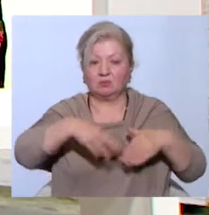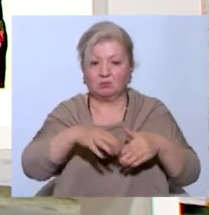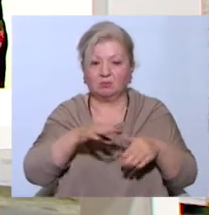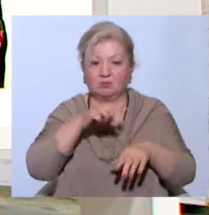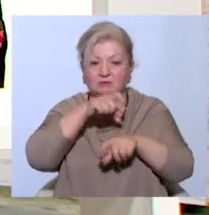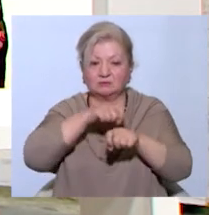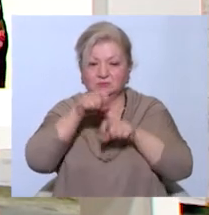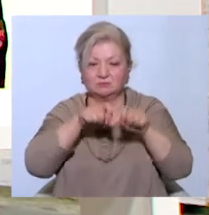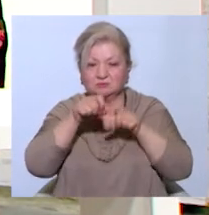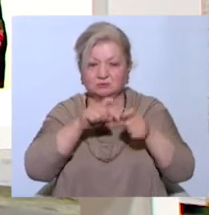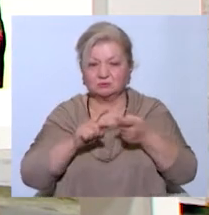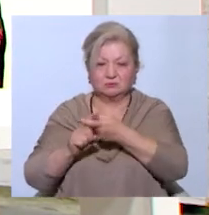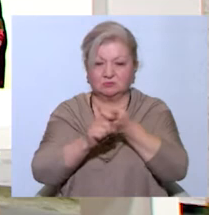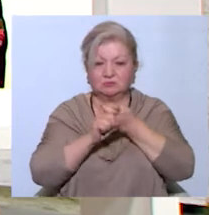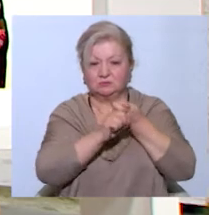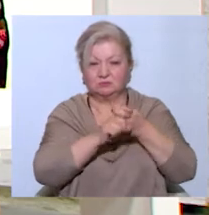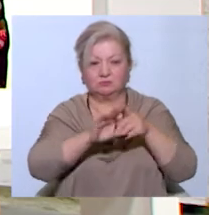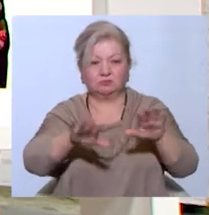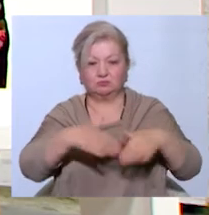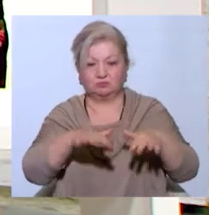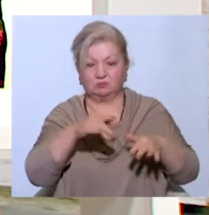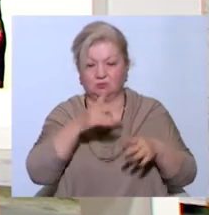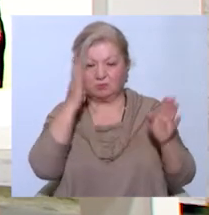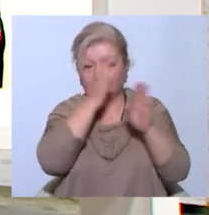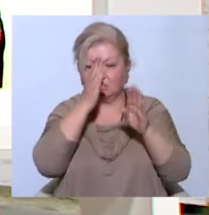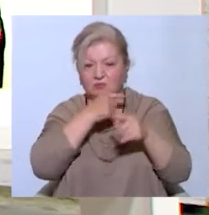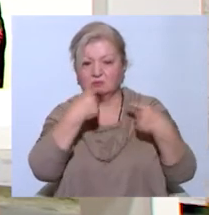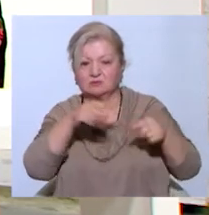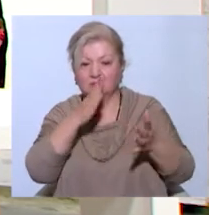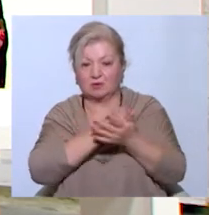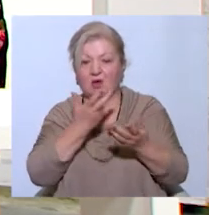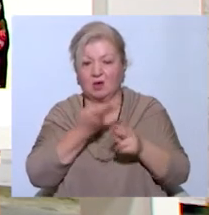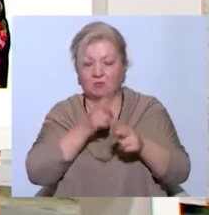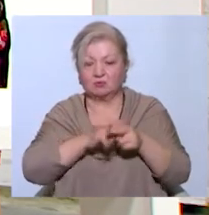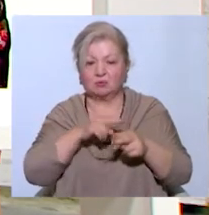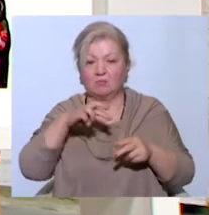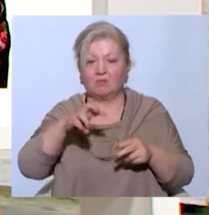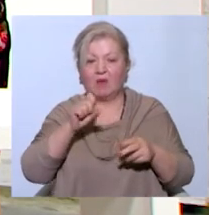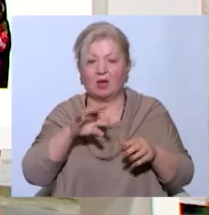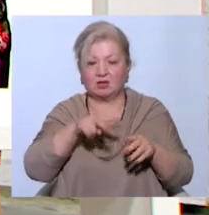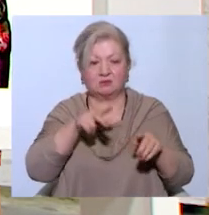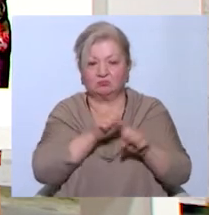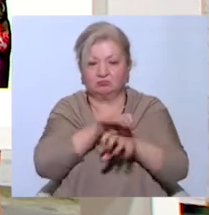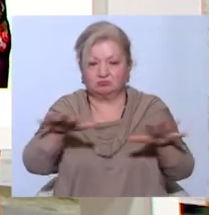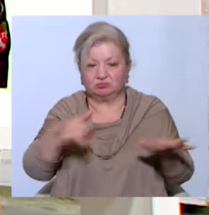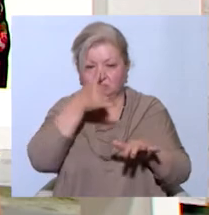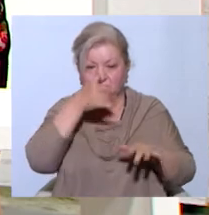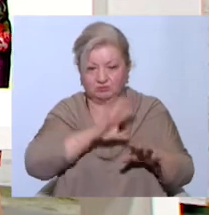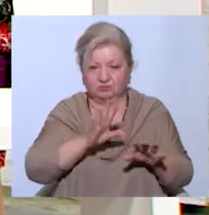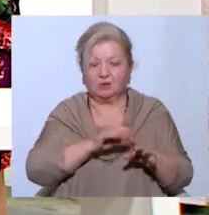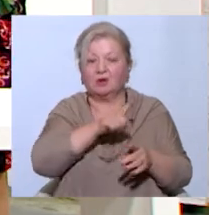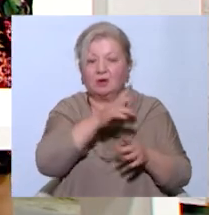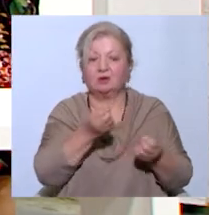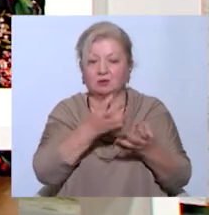ანუ ფაქტობრივად ეს კლიმატი არ უწყობს ხელს მალარიის გავრცელებას. და მეორე, აუცილებლად უნდა ვთქვათ მინერალური